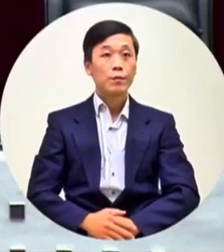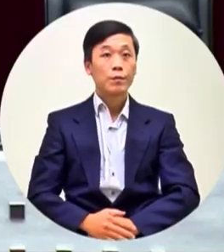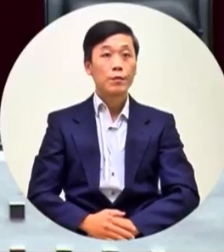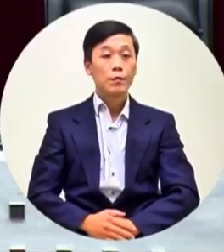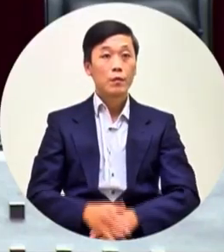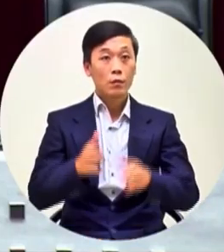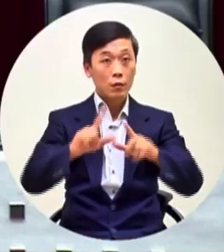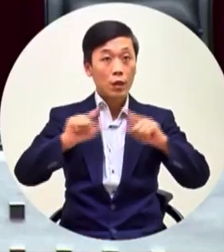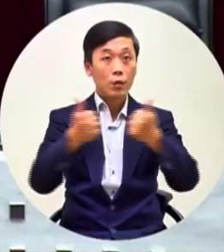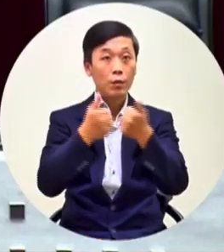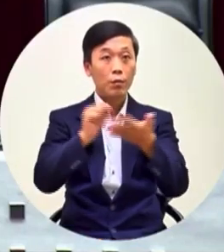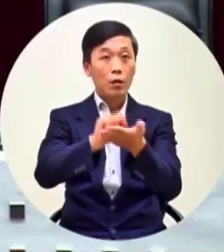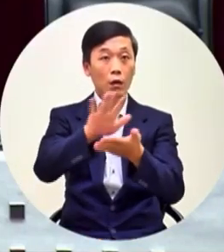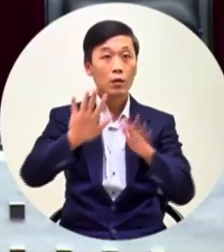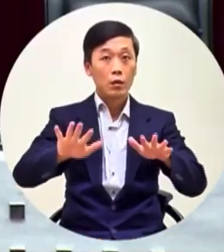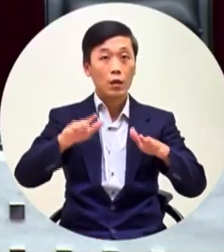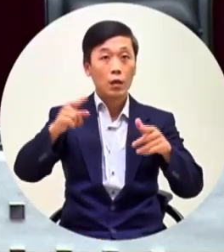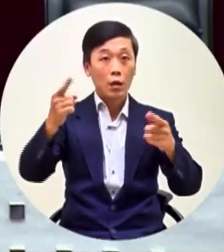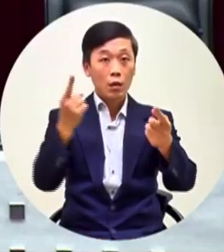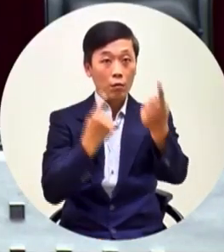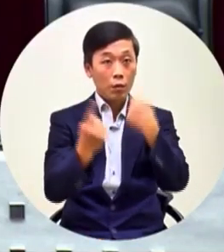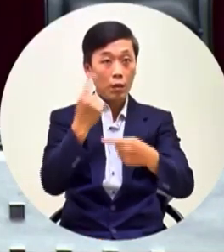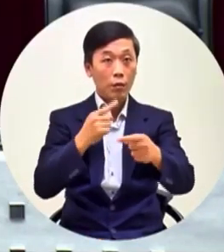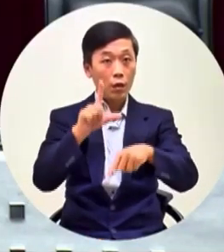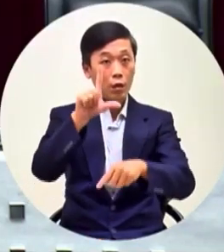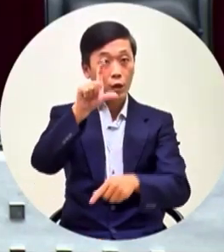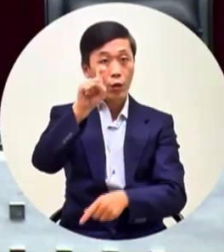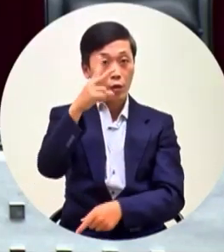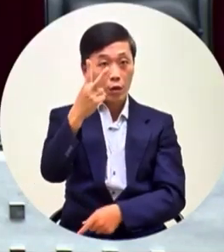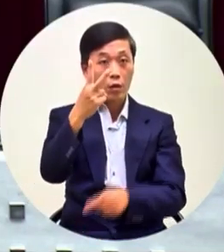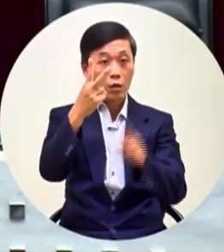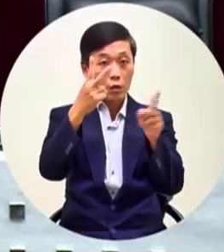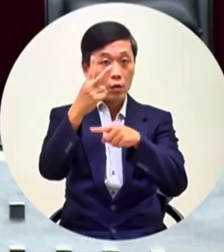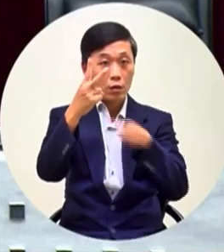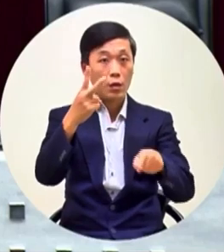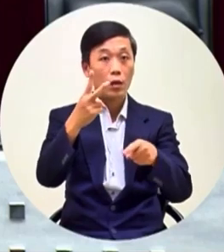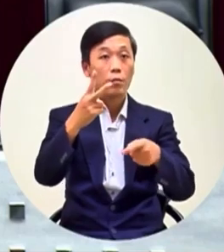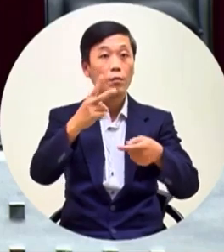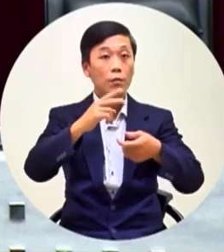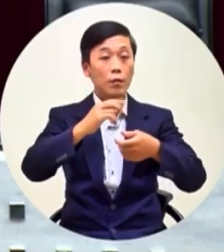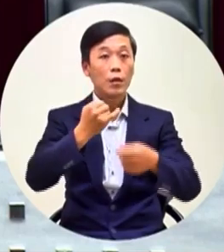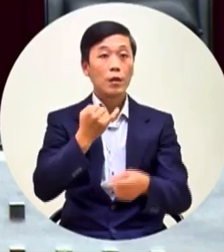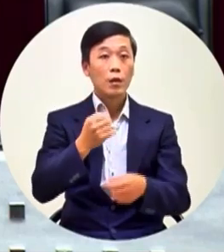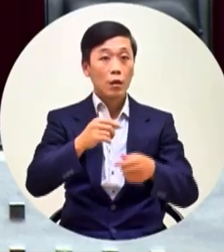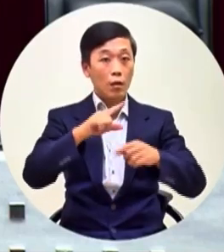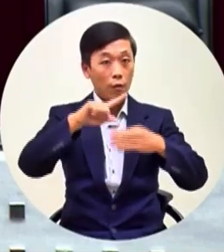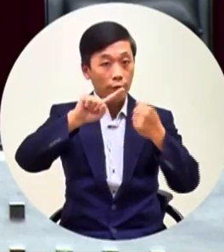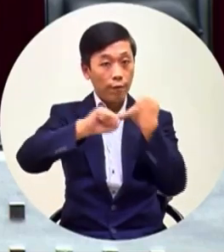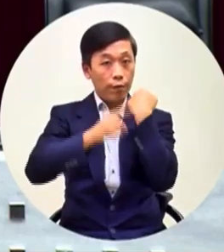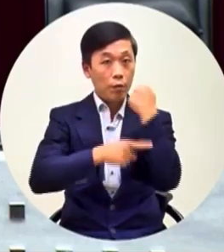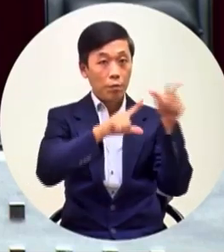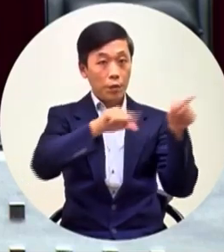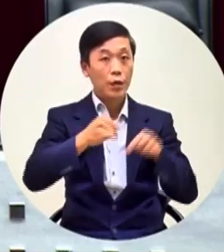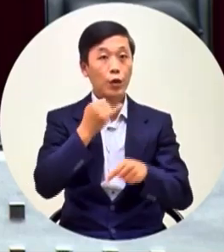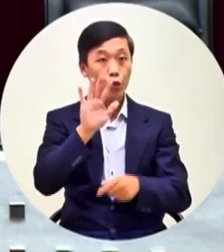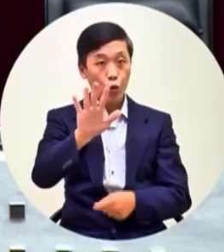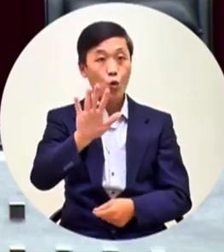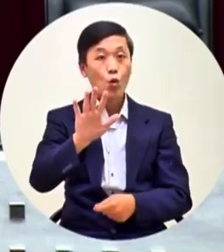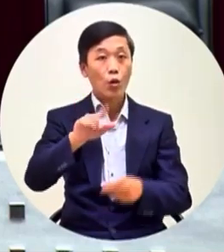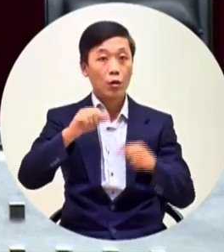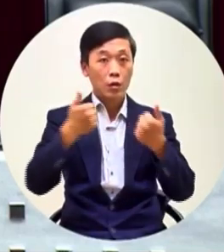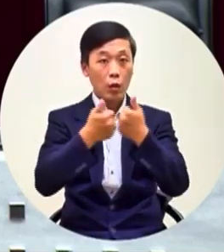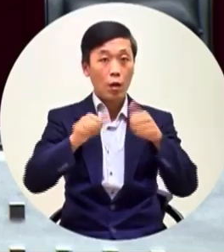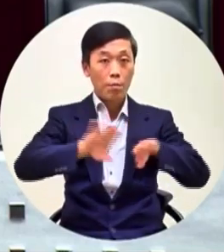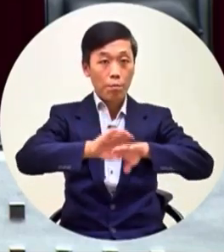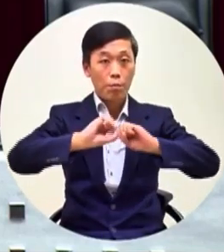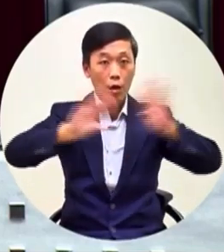向大会报告，目前出席人数有62位，已足法定额数，请主席宣布开会。 本席宣布高